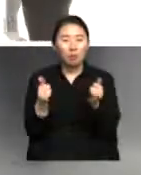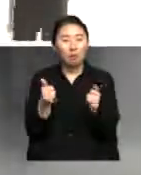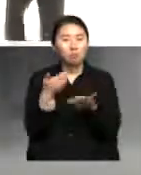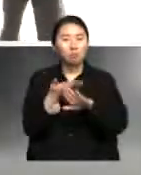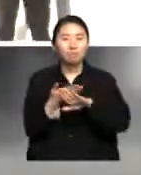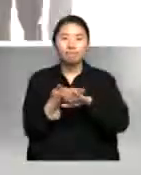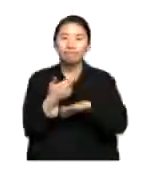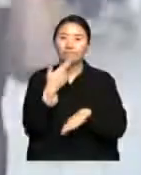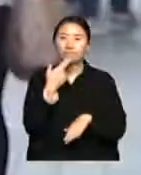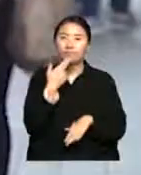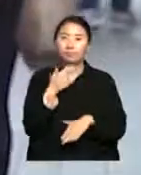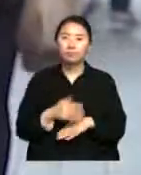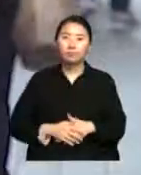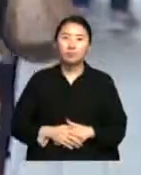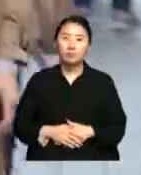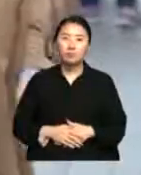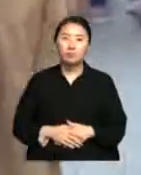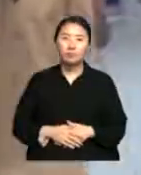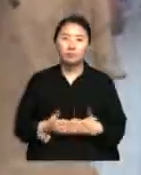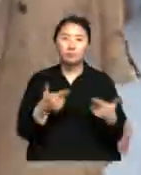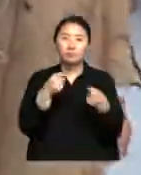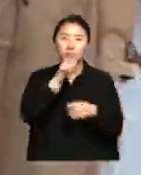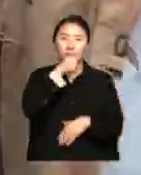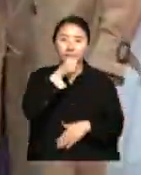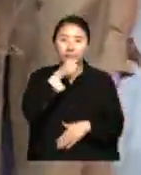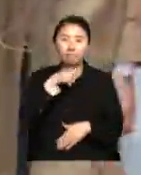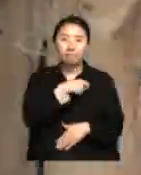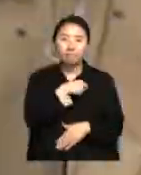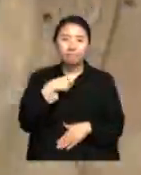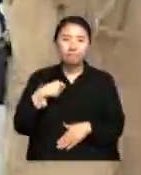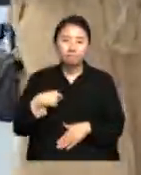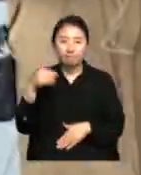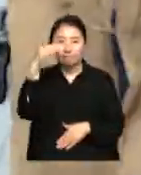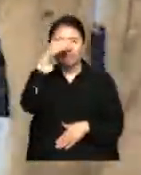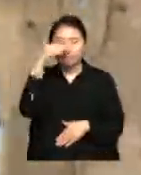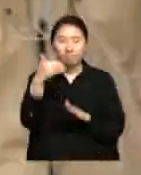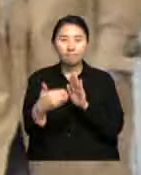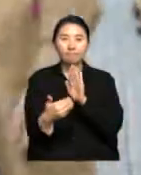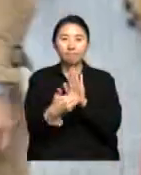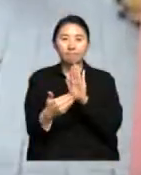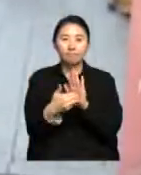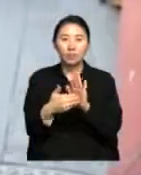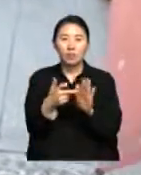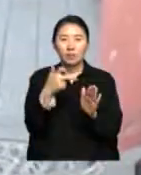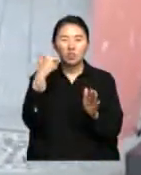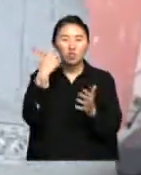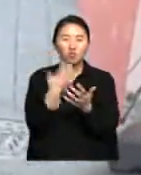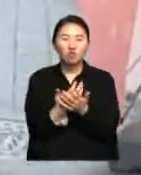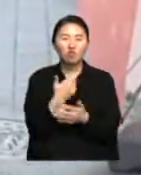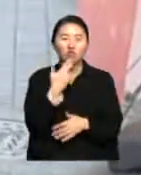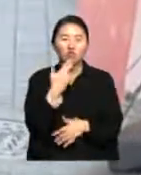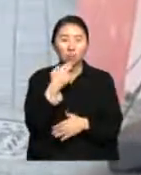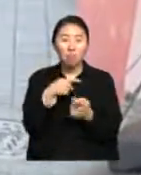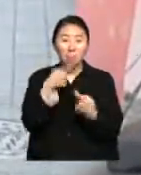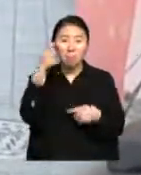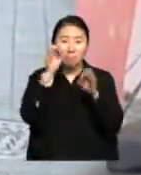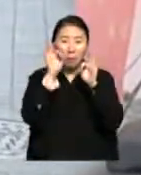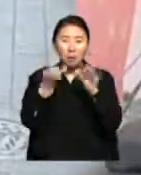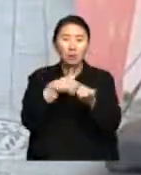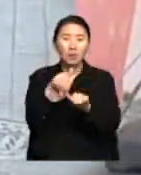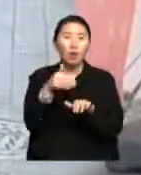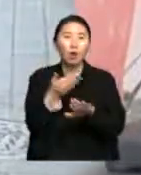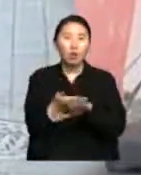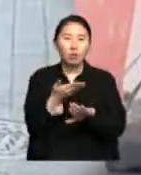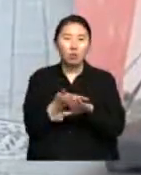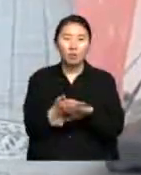달라 보이지 않습니다. 이렇게 명동은 중국 정부의 관광 제한에 큰 타격은 없어 보이지만 속을 들여다보면 사정은